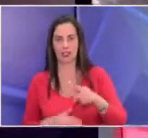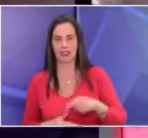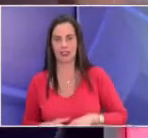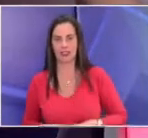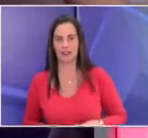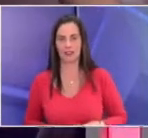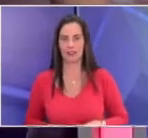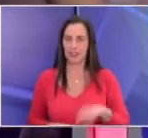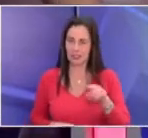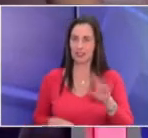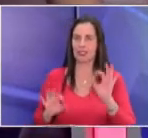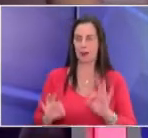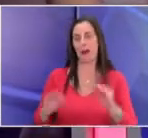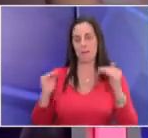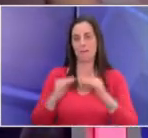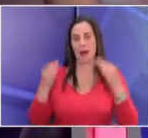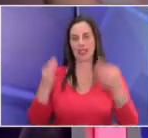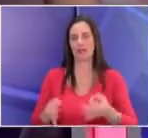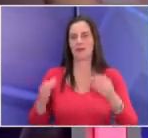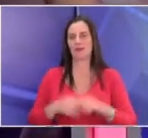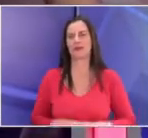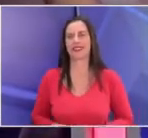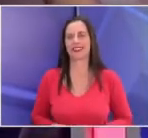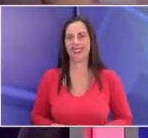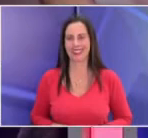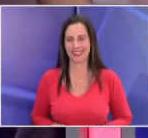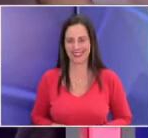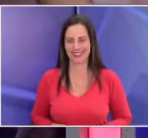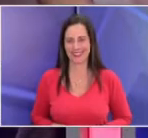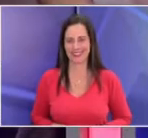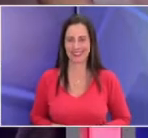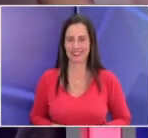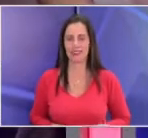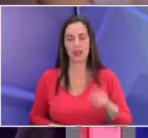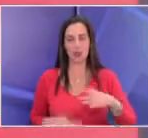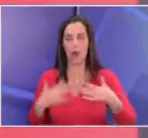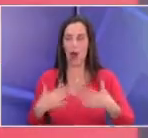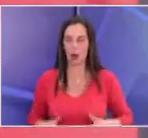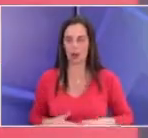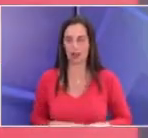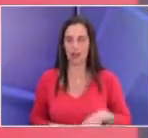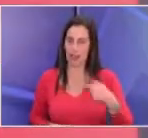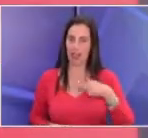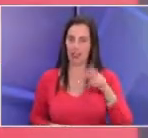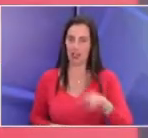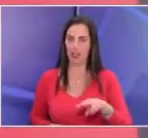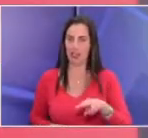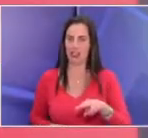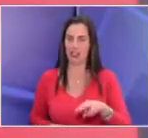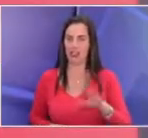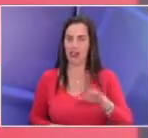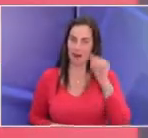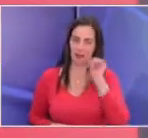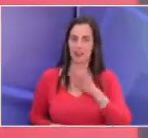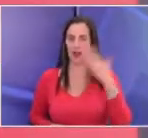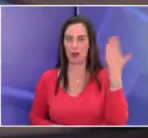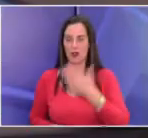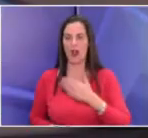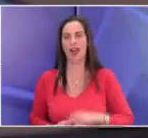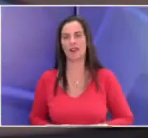בתקופת הבחירות איזשהו פתח לשינוי במה ש... ובדרך שבה המדינה תתייחס לעניין הזה? אני חושבת שהתקופה הזאת צריכה להיות